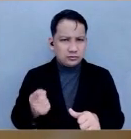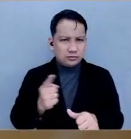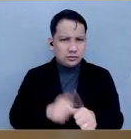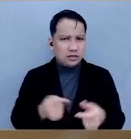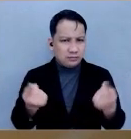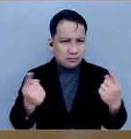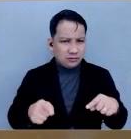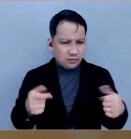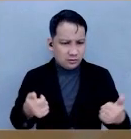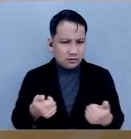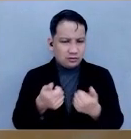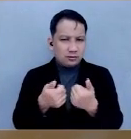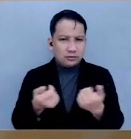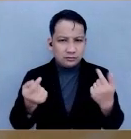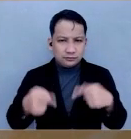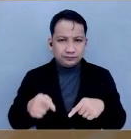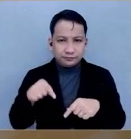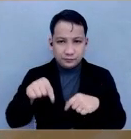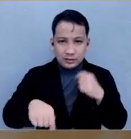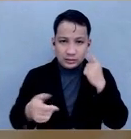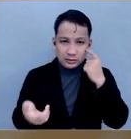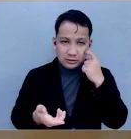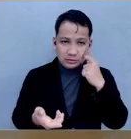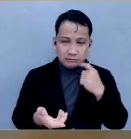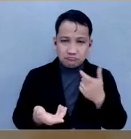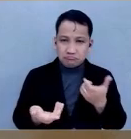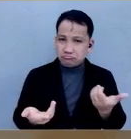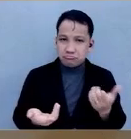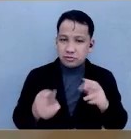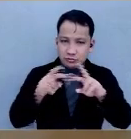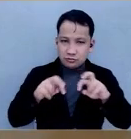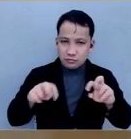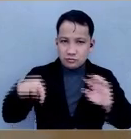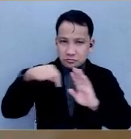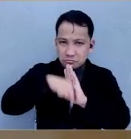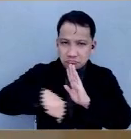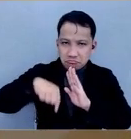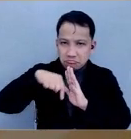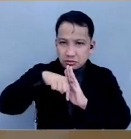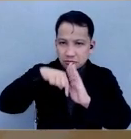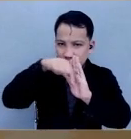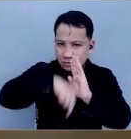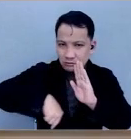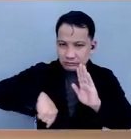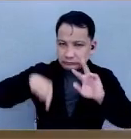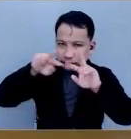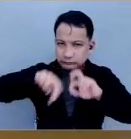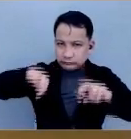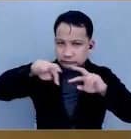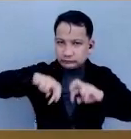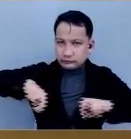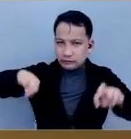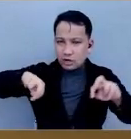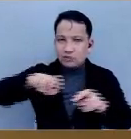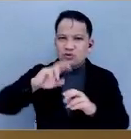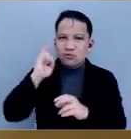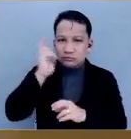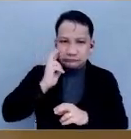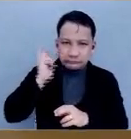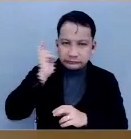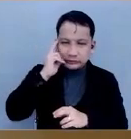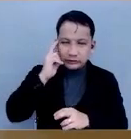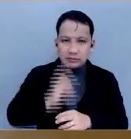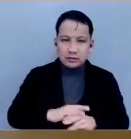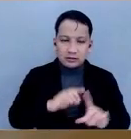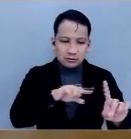nangyaring incident na ganito. We're still conducting much deeper and thorough investigation. Naaresto sa